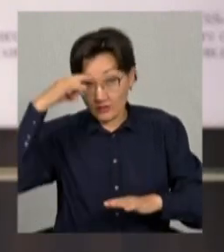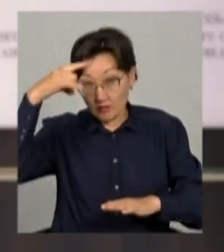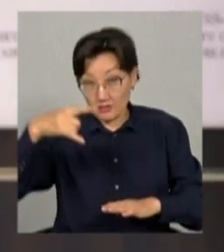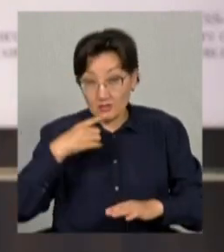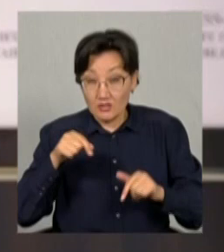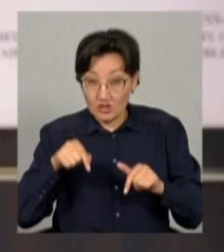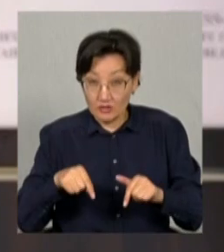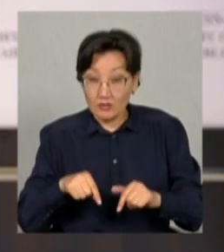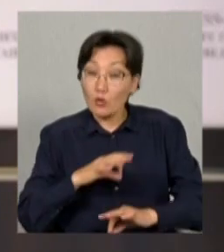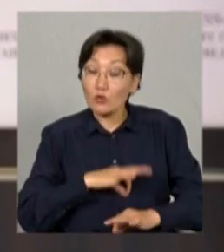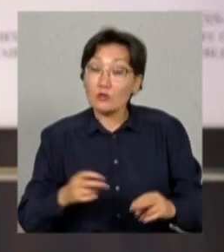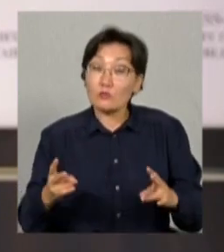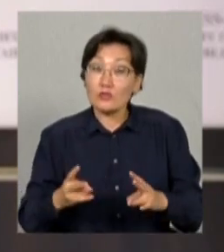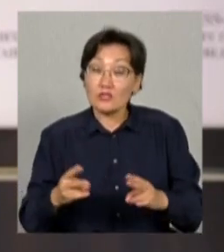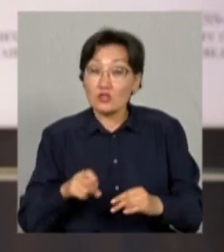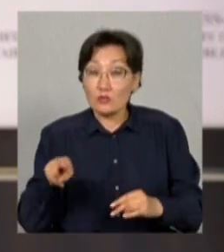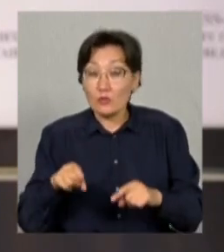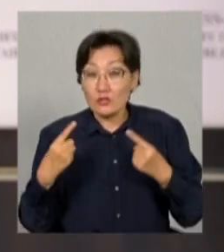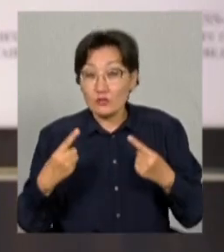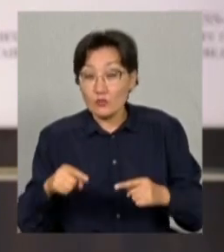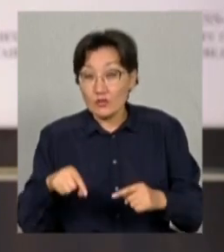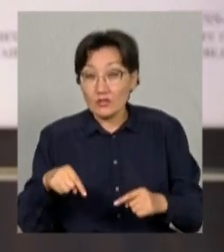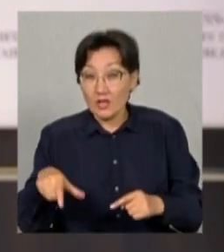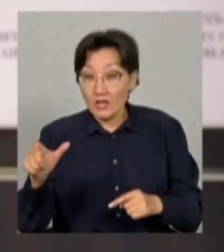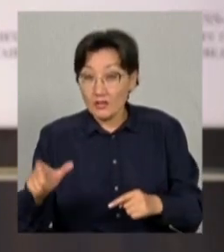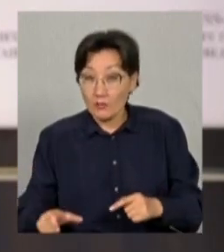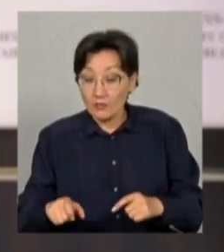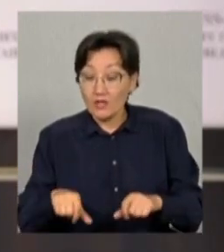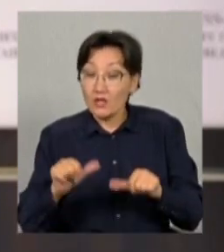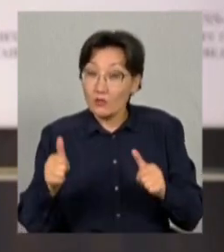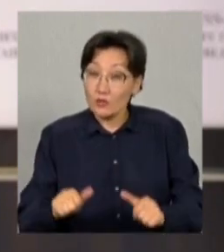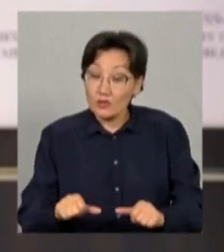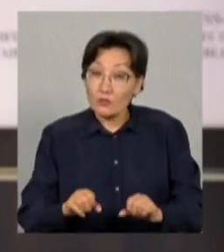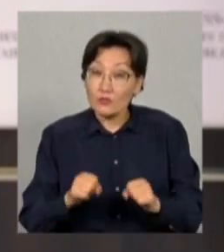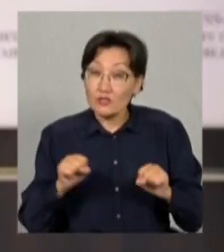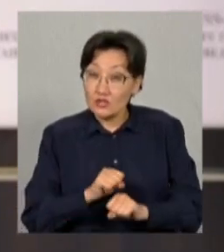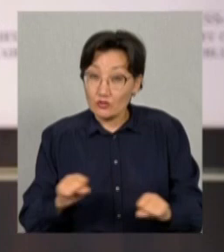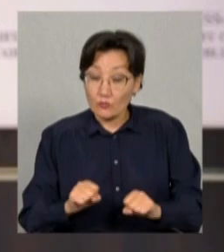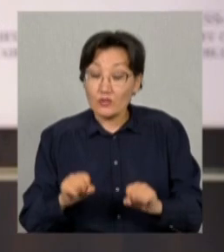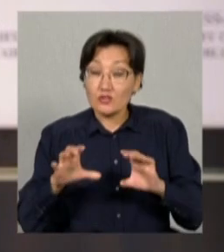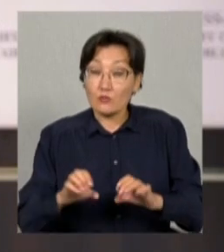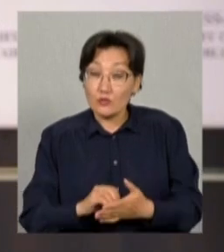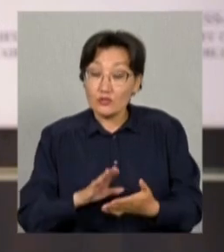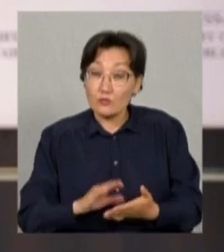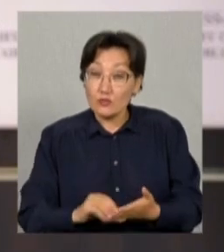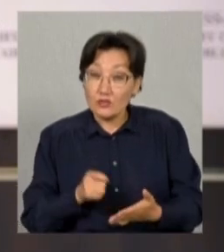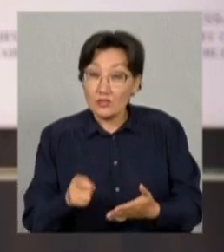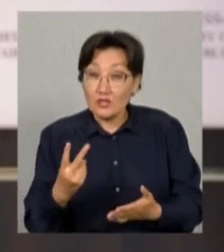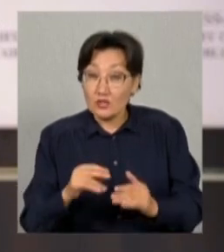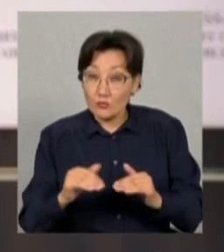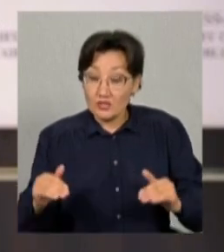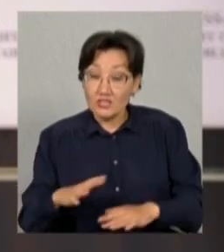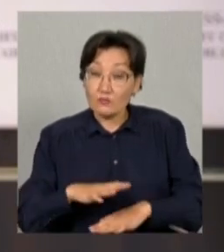аумағында қолданылу қажет. Және өзге тұлғаға тіркеуге рұқсат берілмейді. Автокөліктер заңдастыруға өтінімдерді екінші